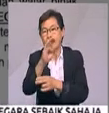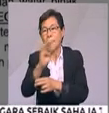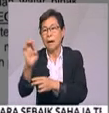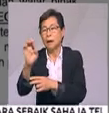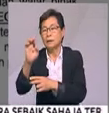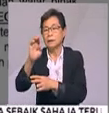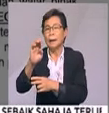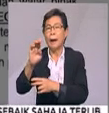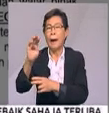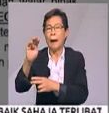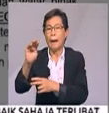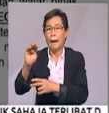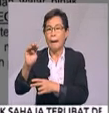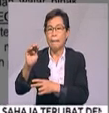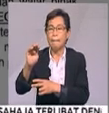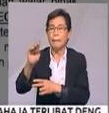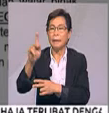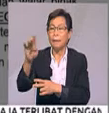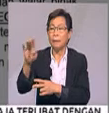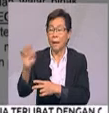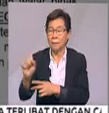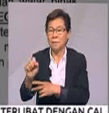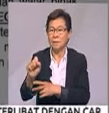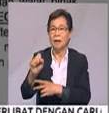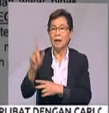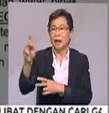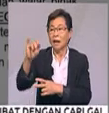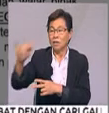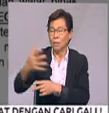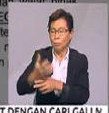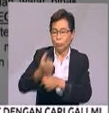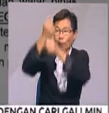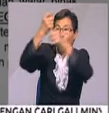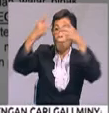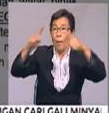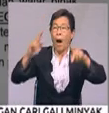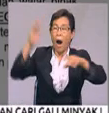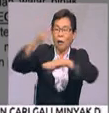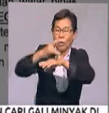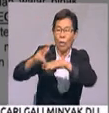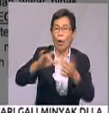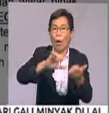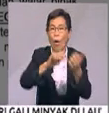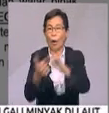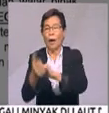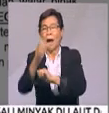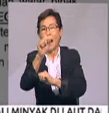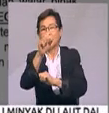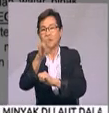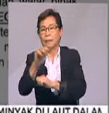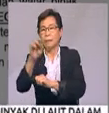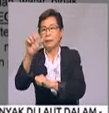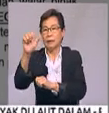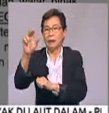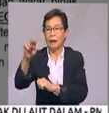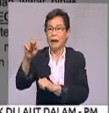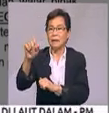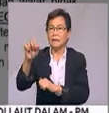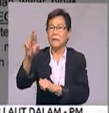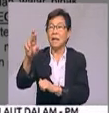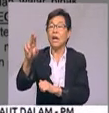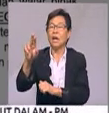Sukan Khairi Jamaluddin yang berhasrat merebut kursi presiden yang bakal dikosongkan SM Nasaruddin SM Nasimuddin.